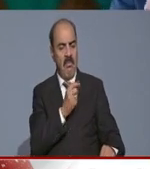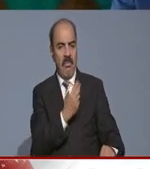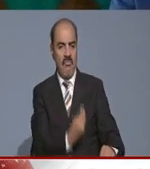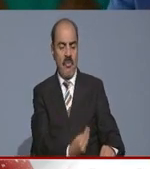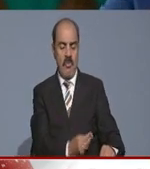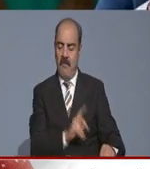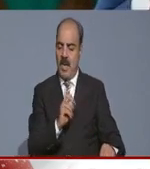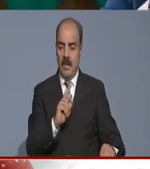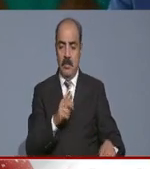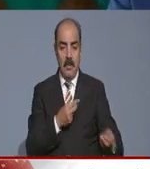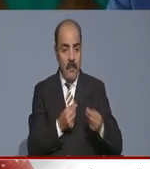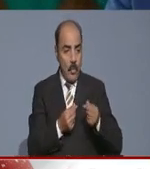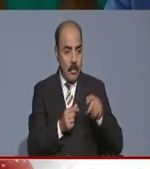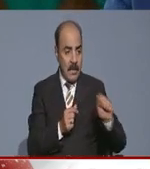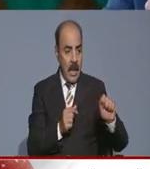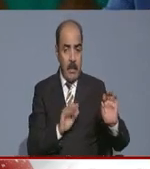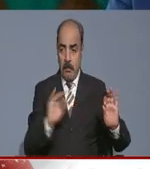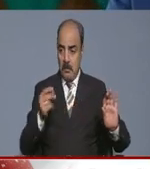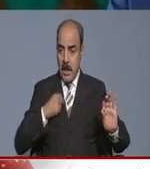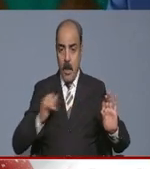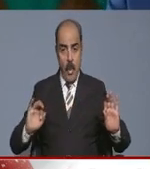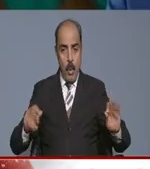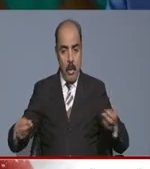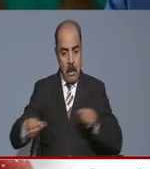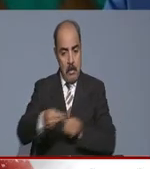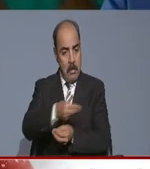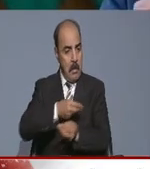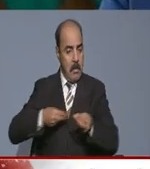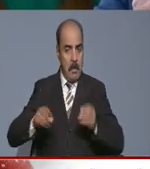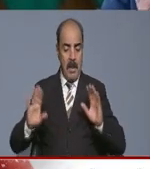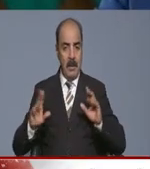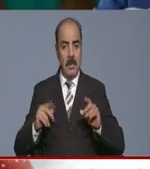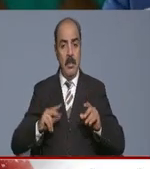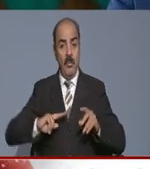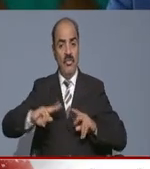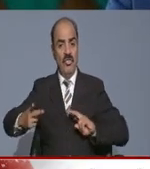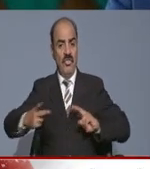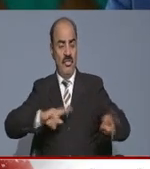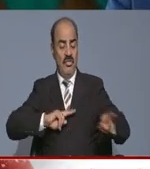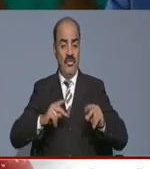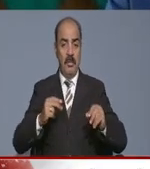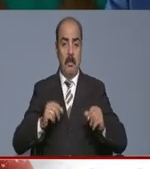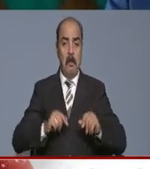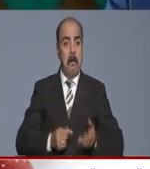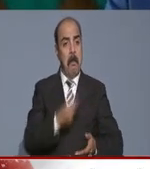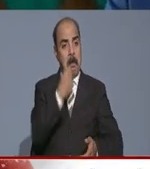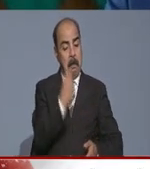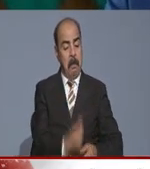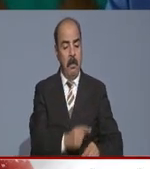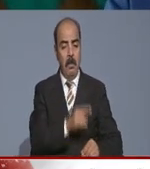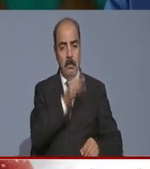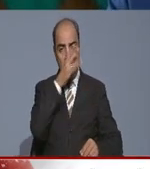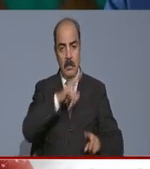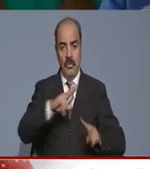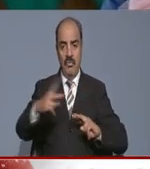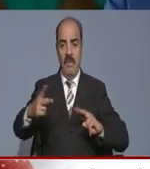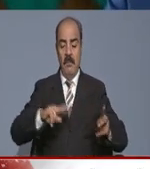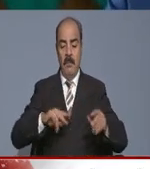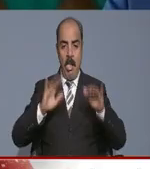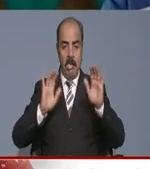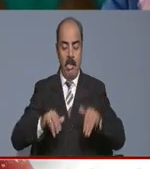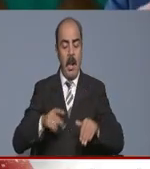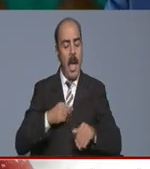عملتنا، ولكننا يجب أن نكفل أن العالم متعدد الأقطاب الذي نتطلع